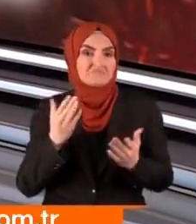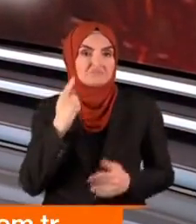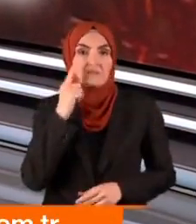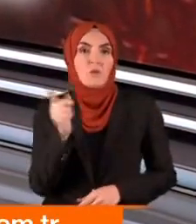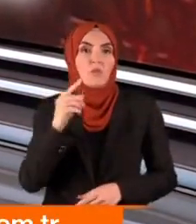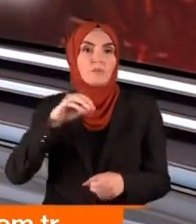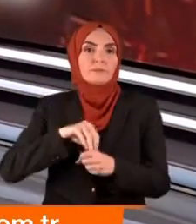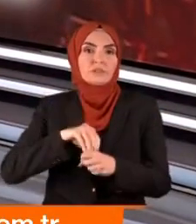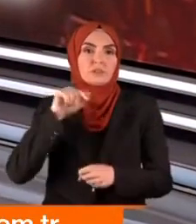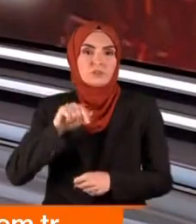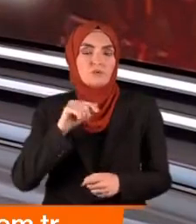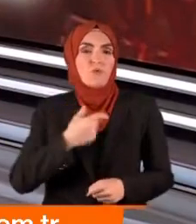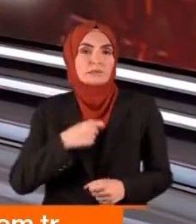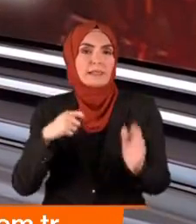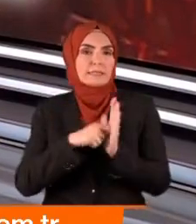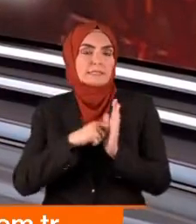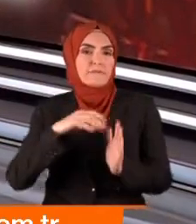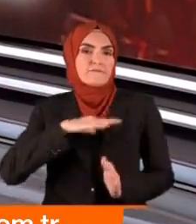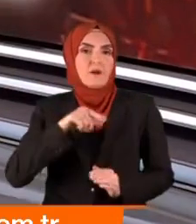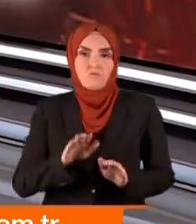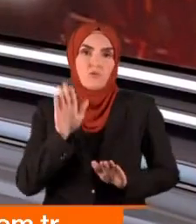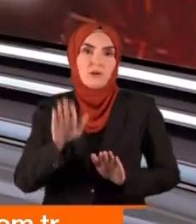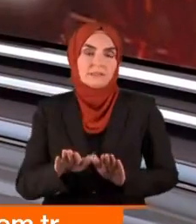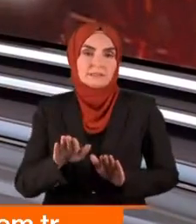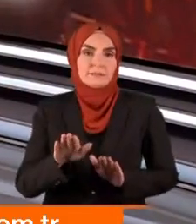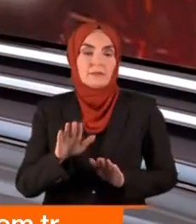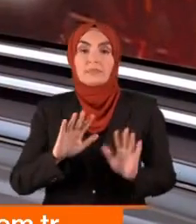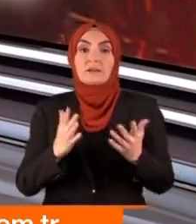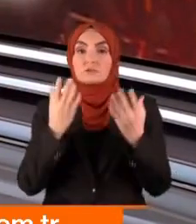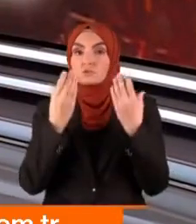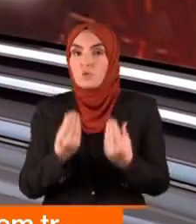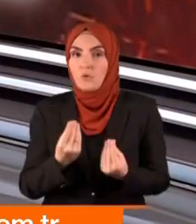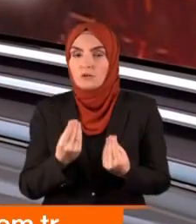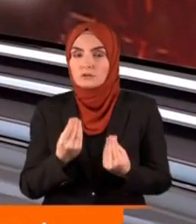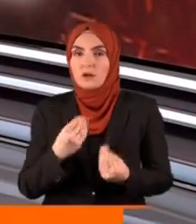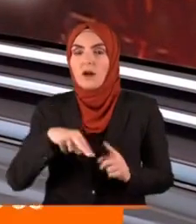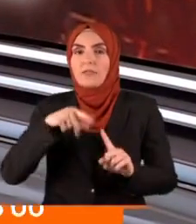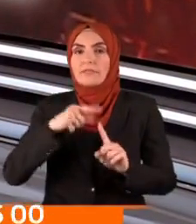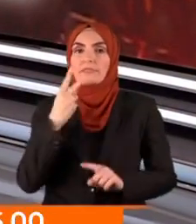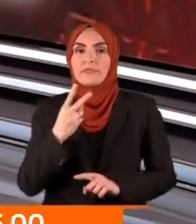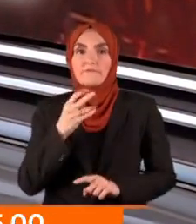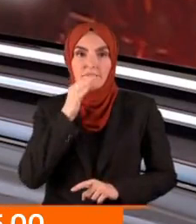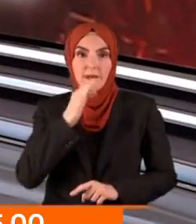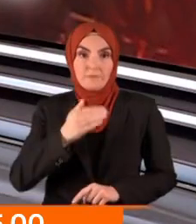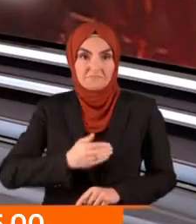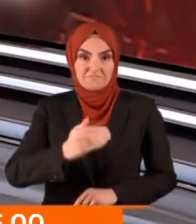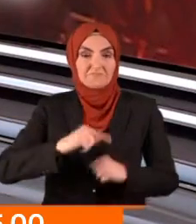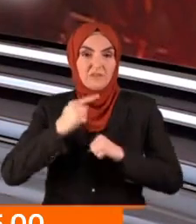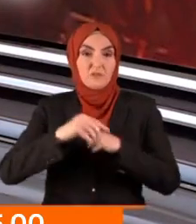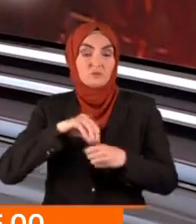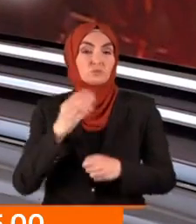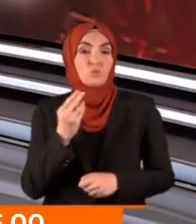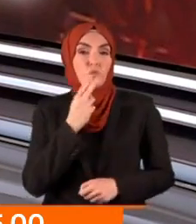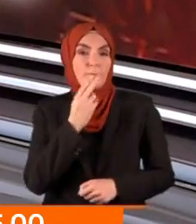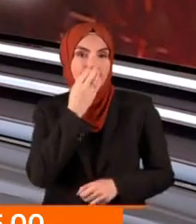grata olarak bilinen bu adım nasıl atılacak, süreç nasıl işleyecek? ATV Ana Haber, önümüzdeki haftalara damga vurması beklenen